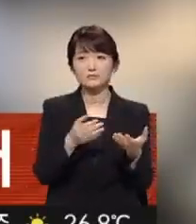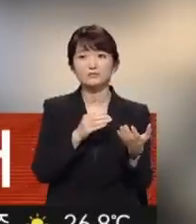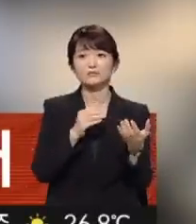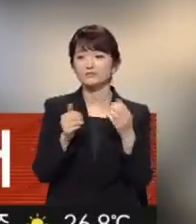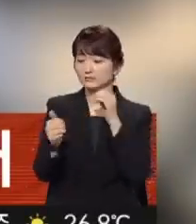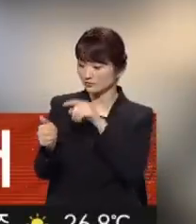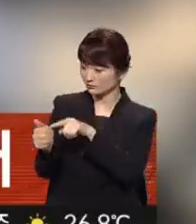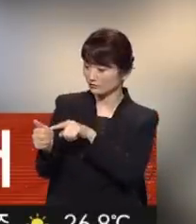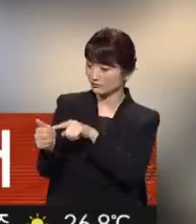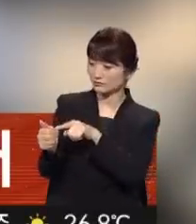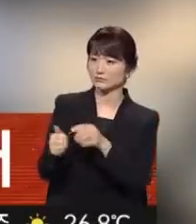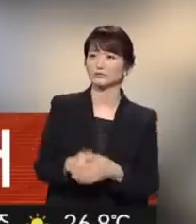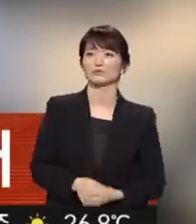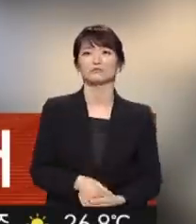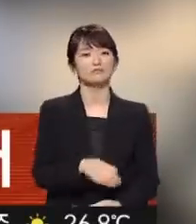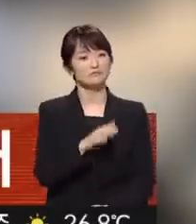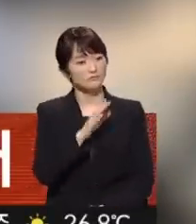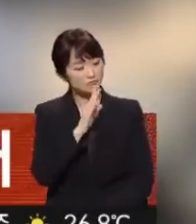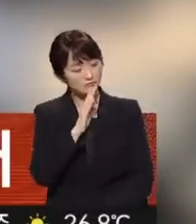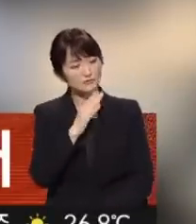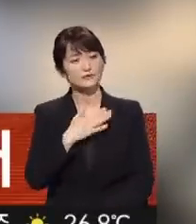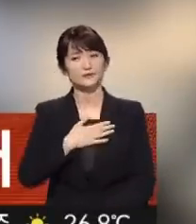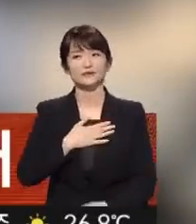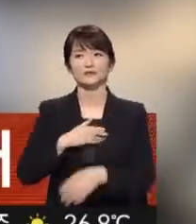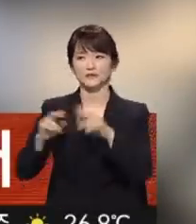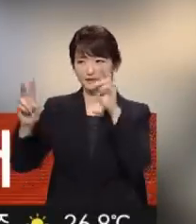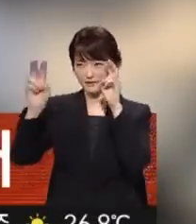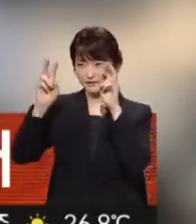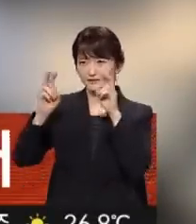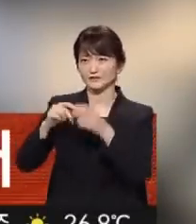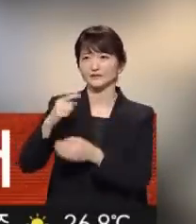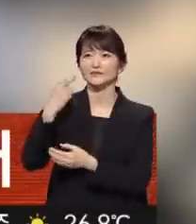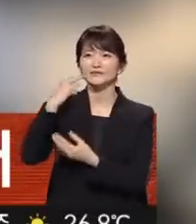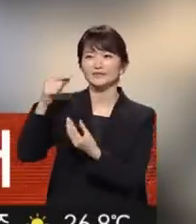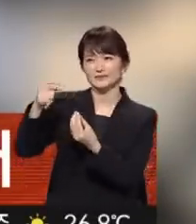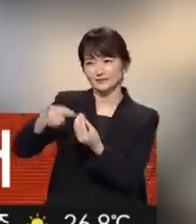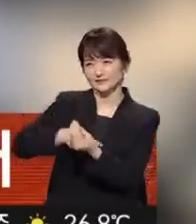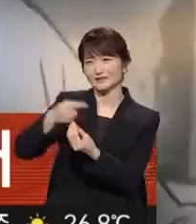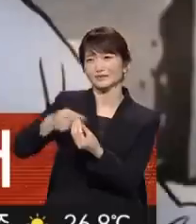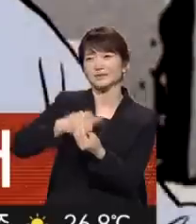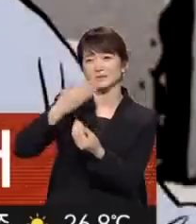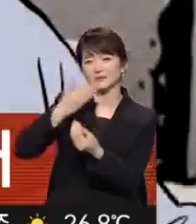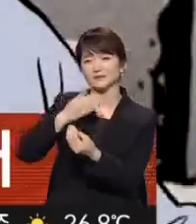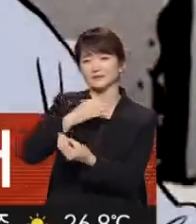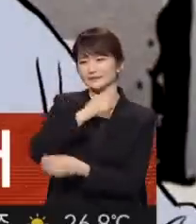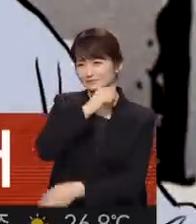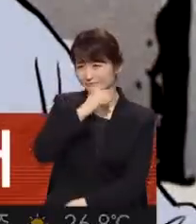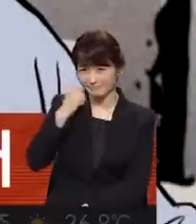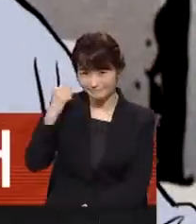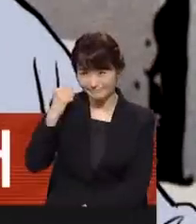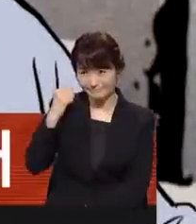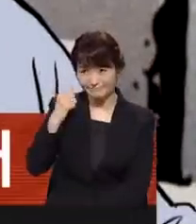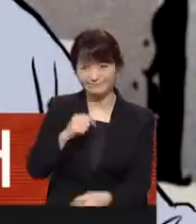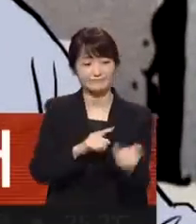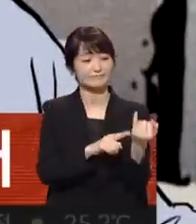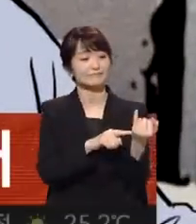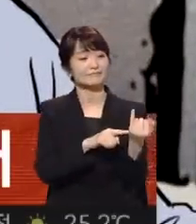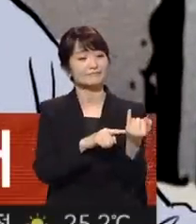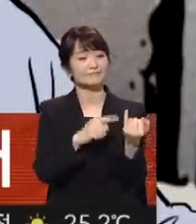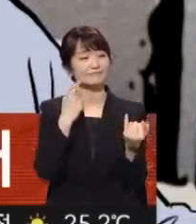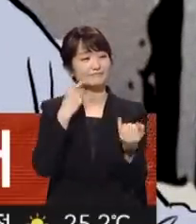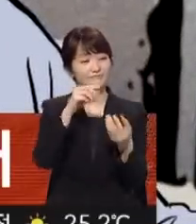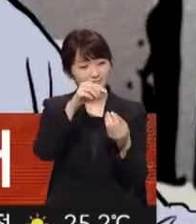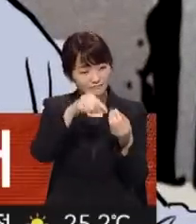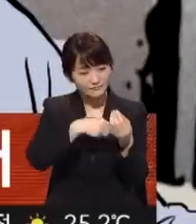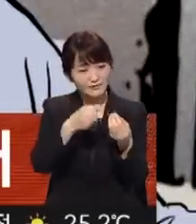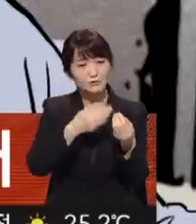했는데 맞아. 난 회사에서 참외를 먹었는데 너무 맛있어. 우리 자기 한 참외 한번 먹어봐. 기분